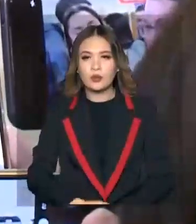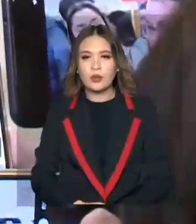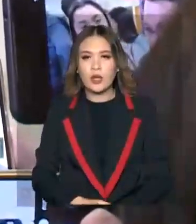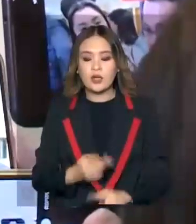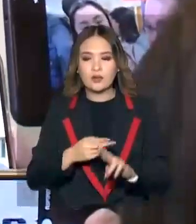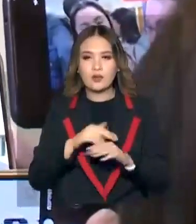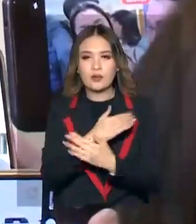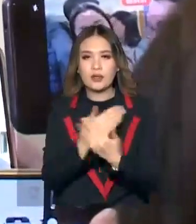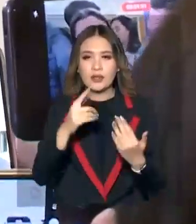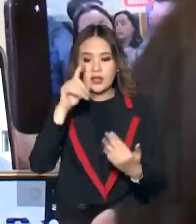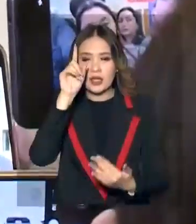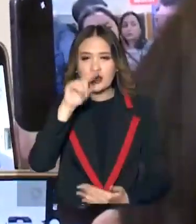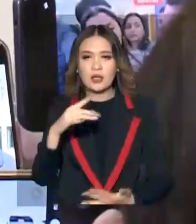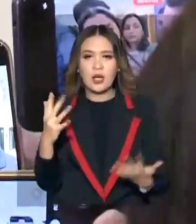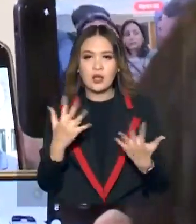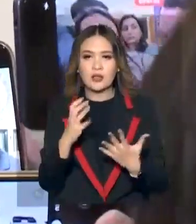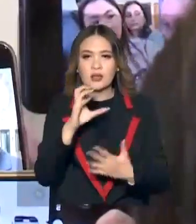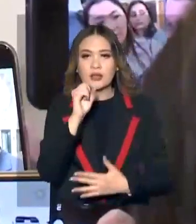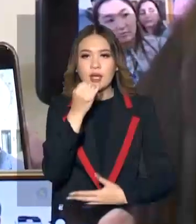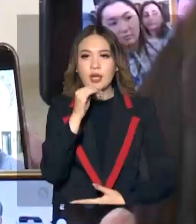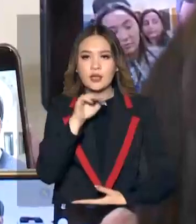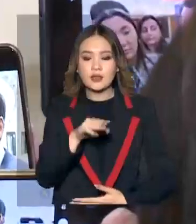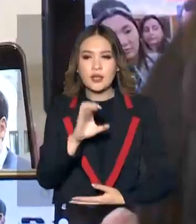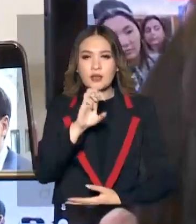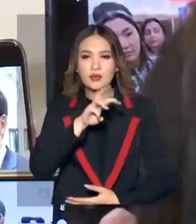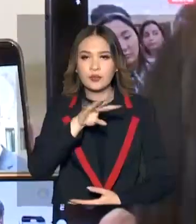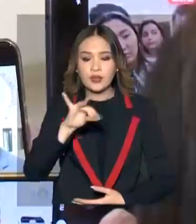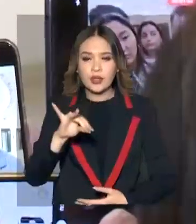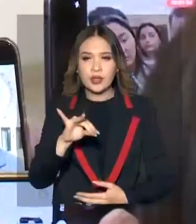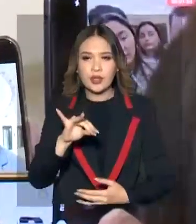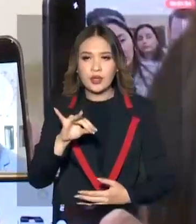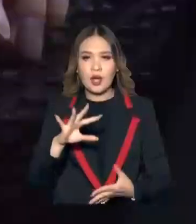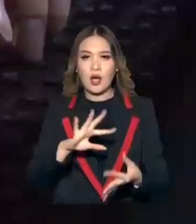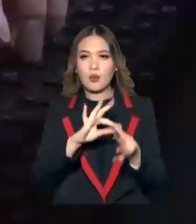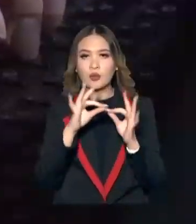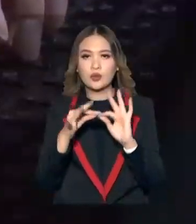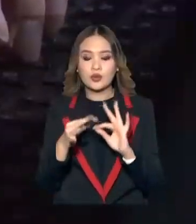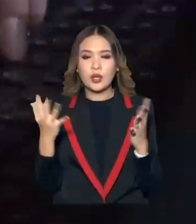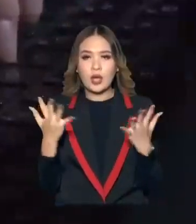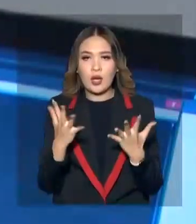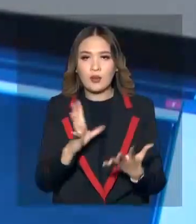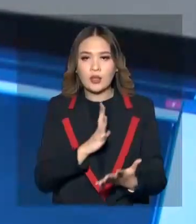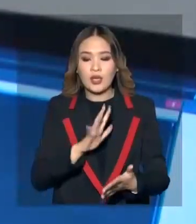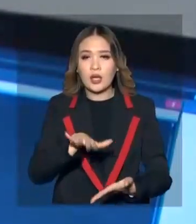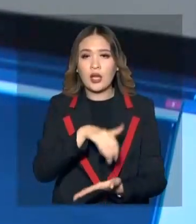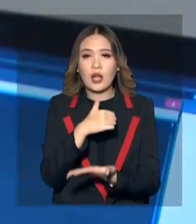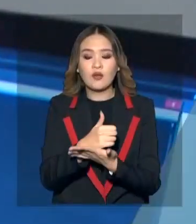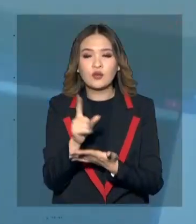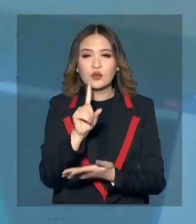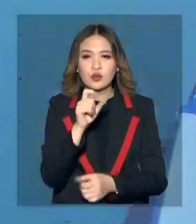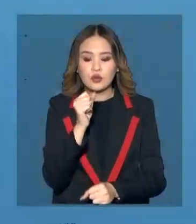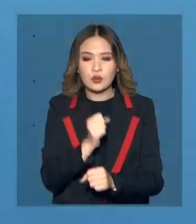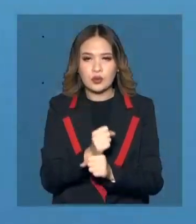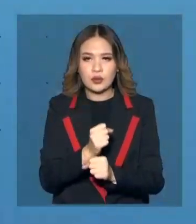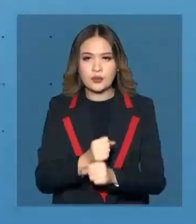на определенные сайты СМИ были определенные атаки. А главное, что с этим